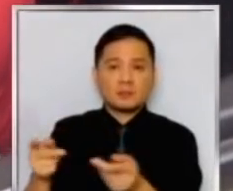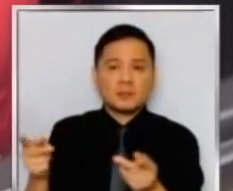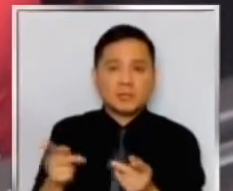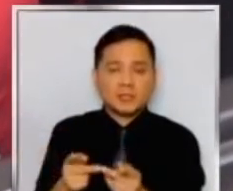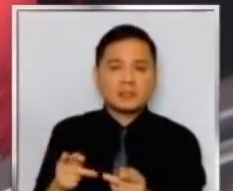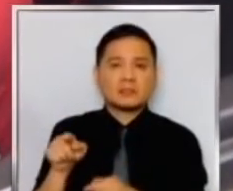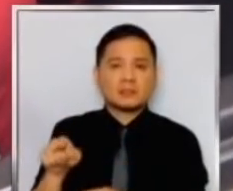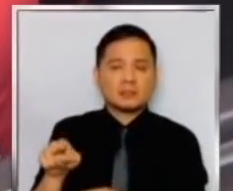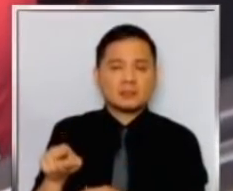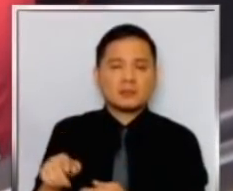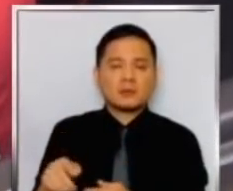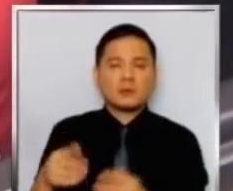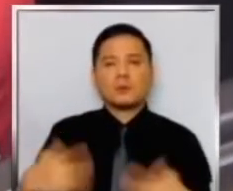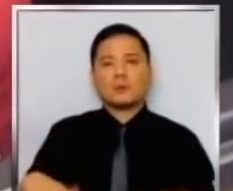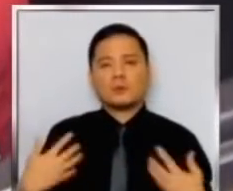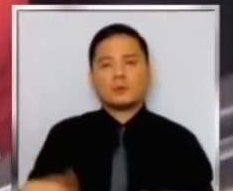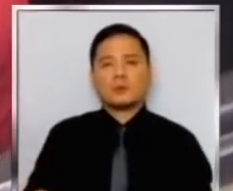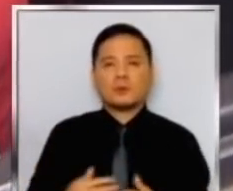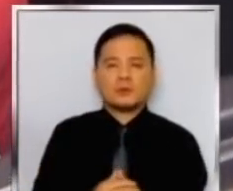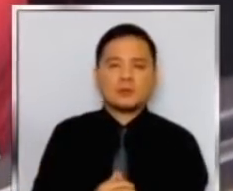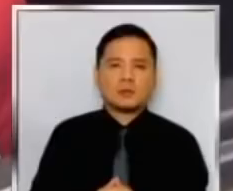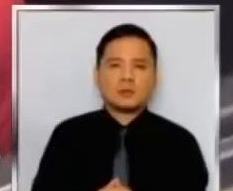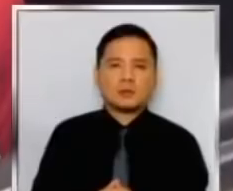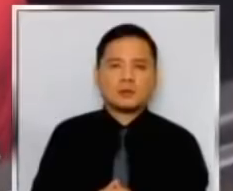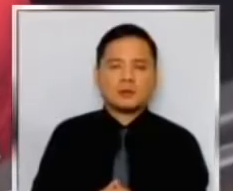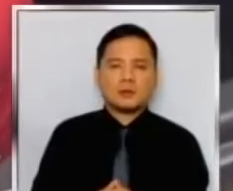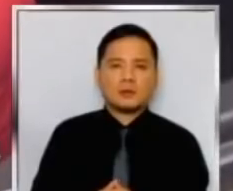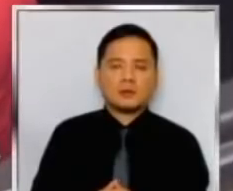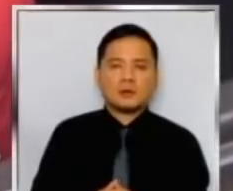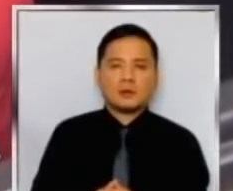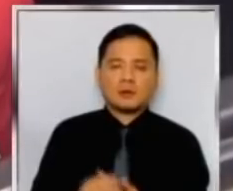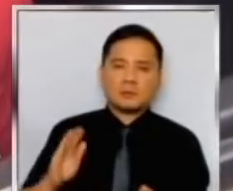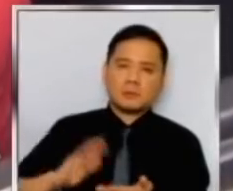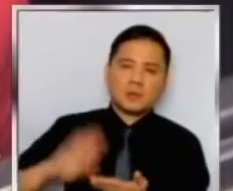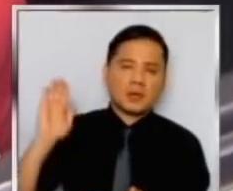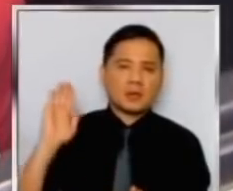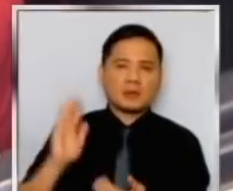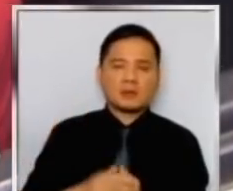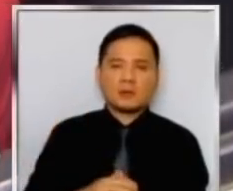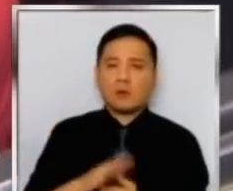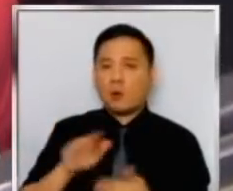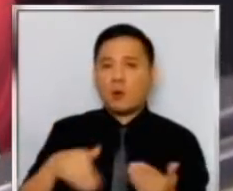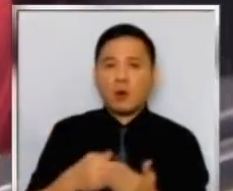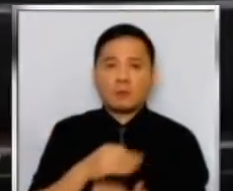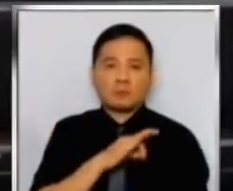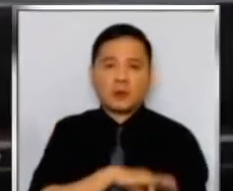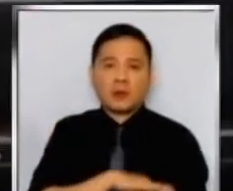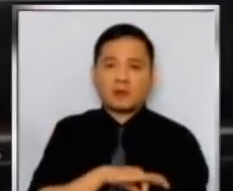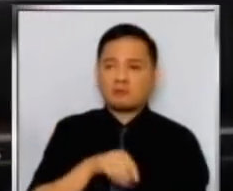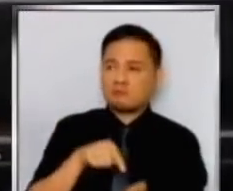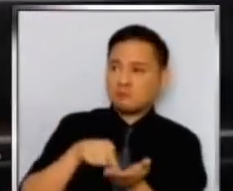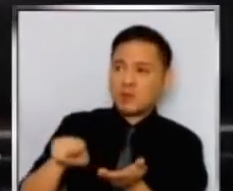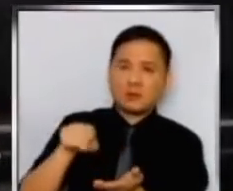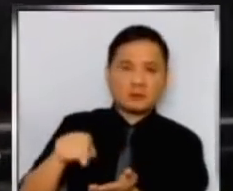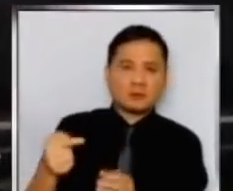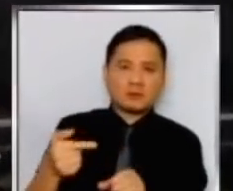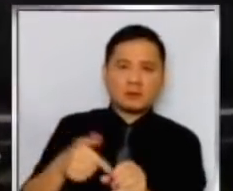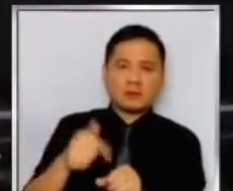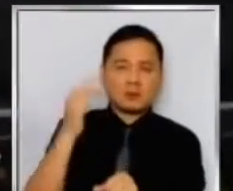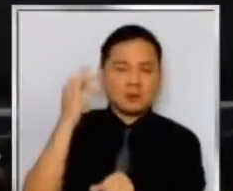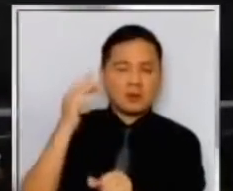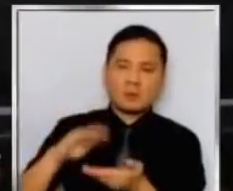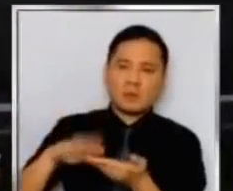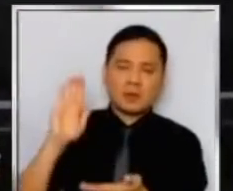O pang gastos mo sa ano. Pupunta sa gasolina dahil mahal talaga gasolina eh. Bukas, magpupulong ang